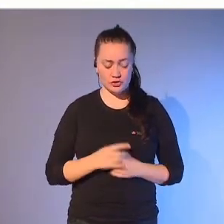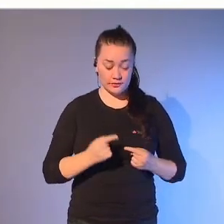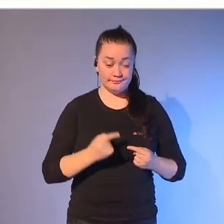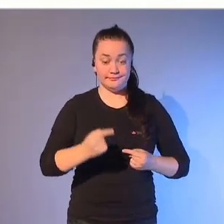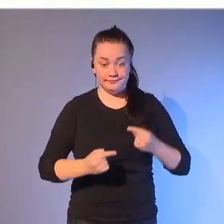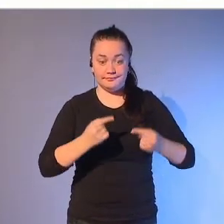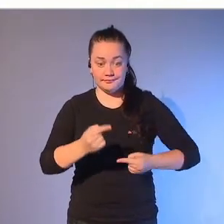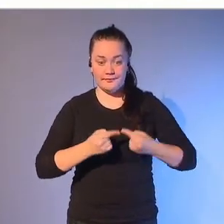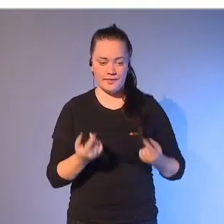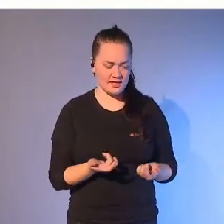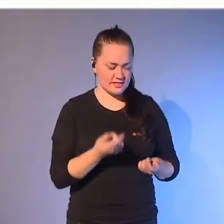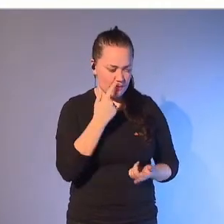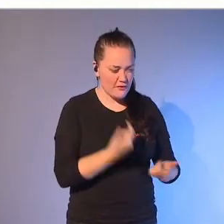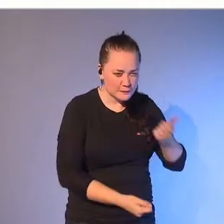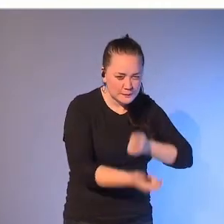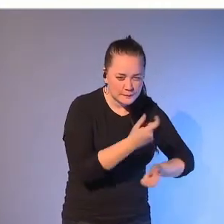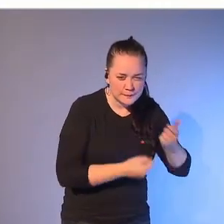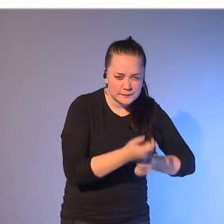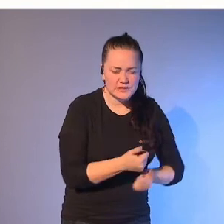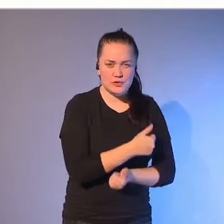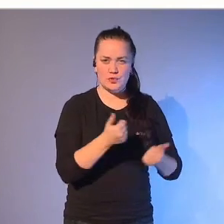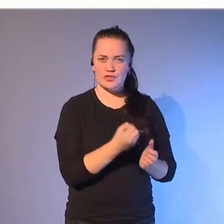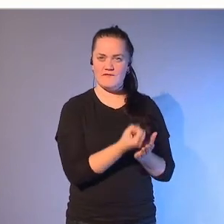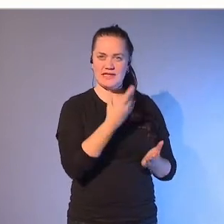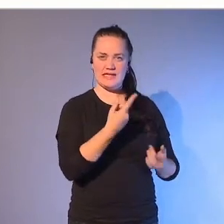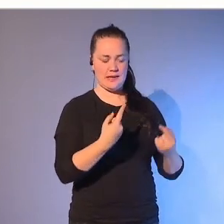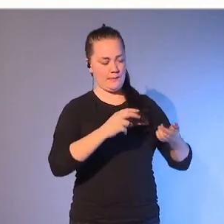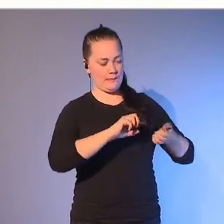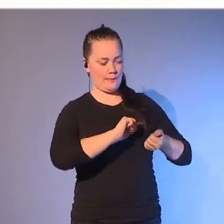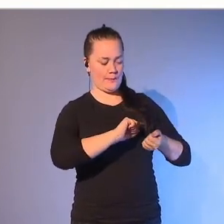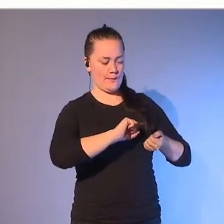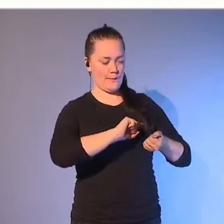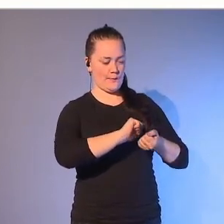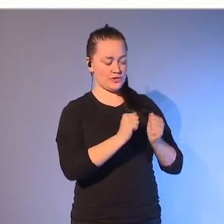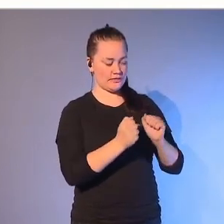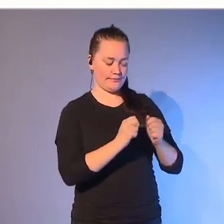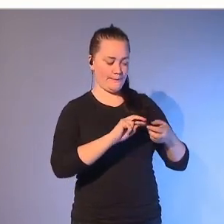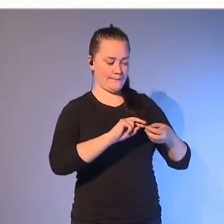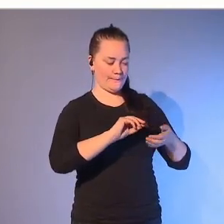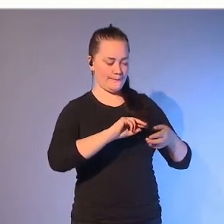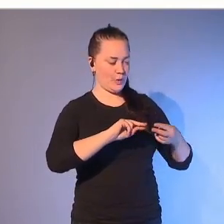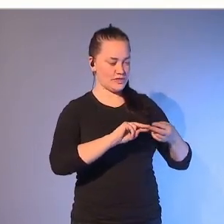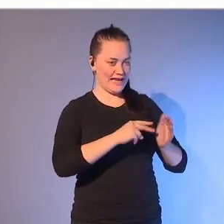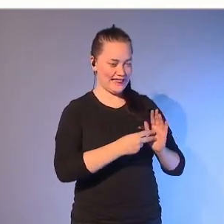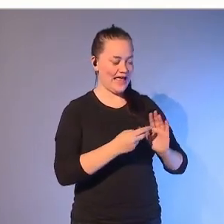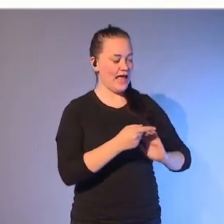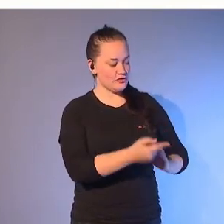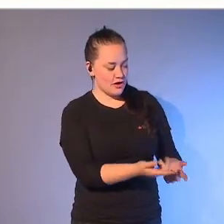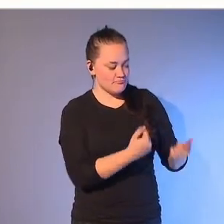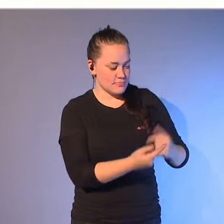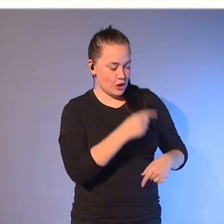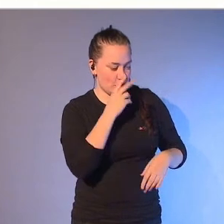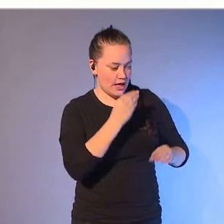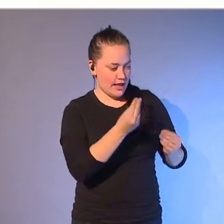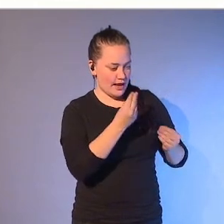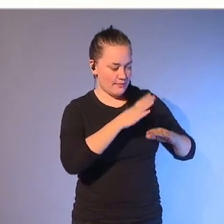at han skal dra i gang det store verdiprosjektet og omsette den læreplanen, og virkelig så rydde opp i det